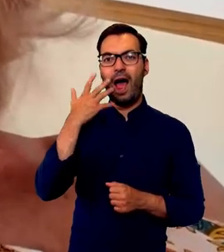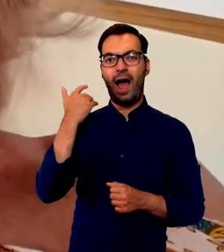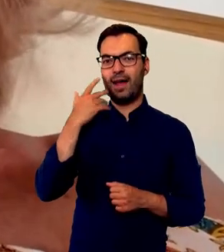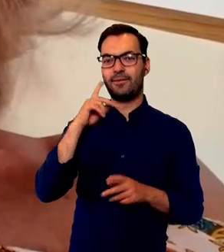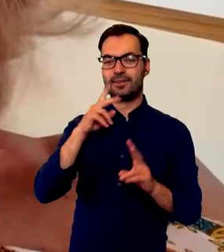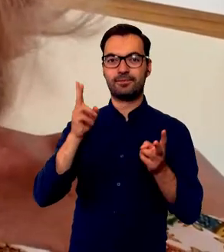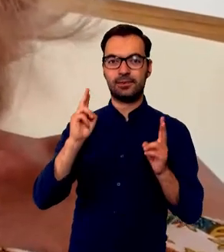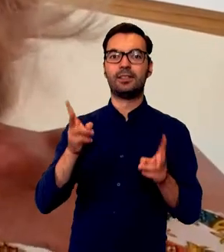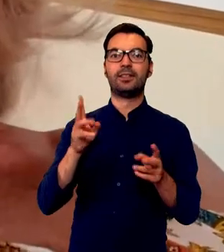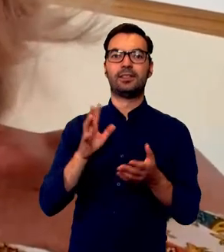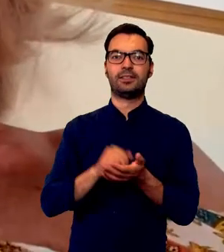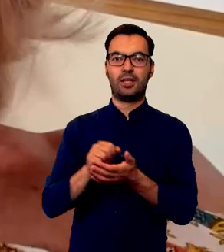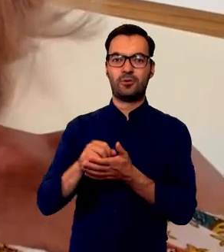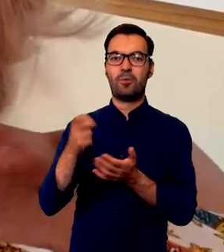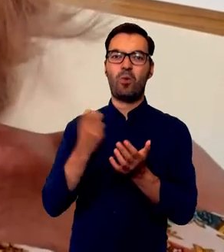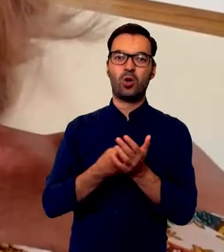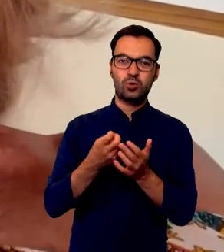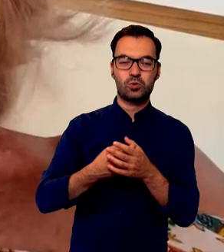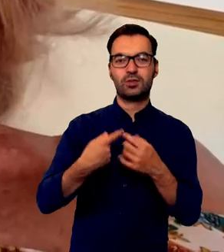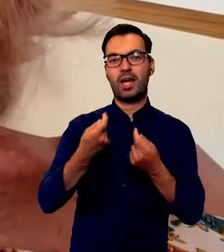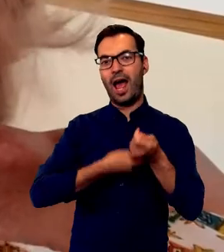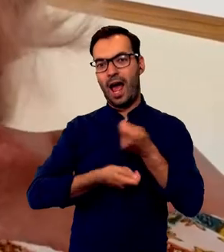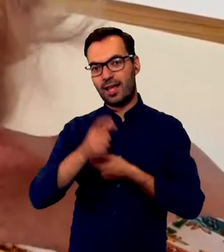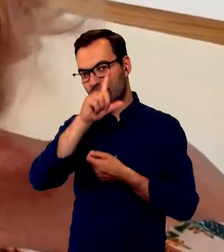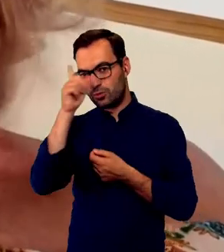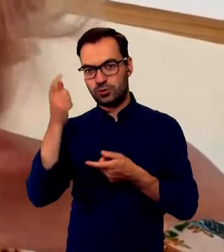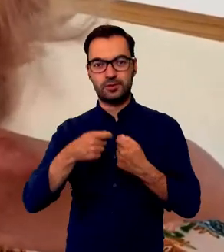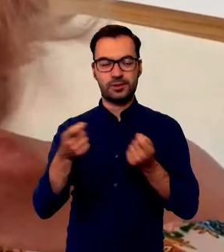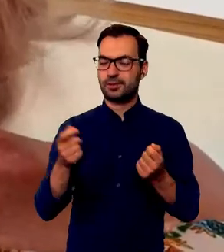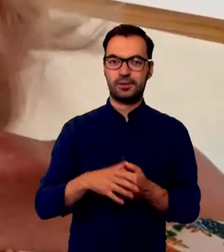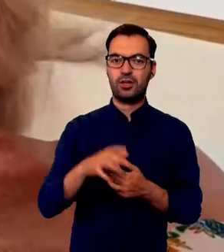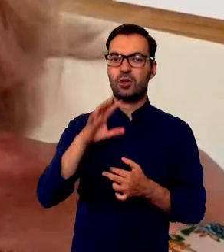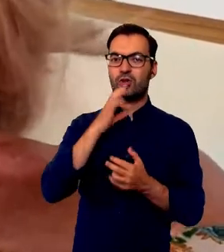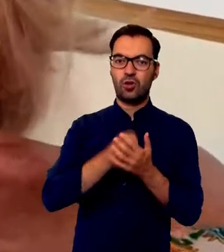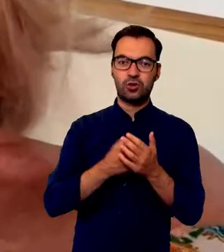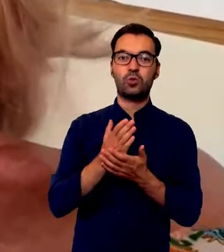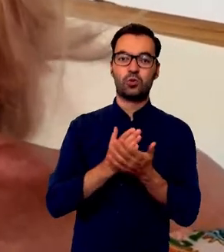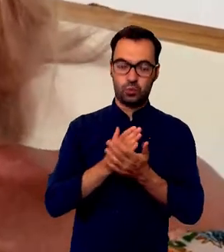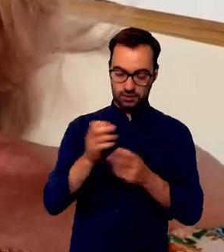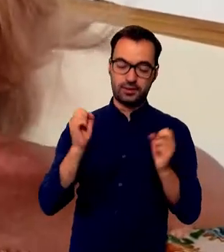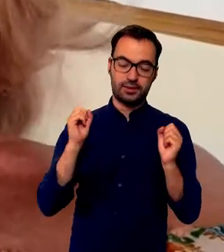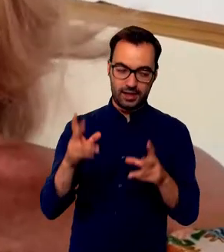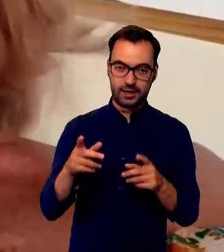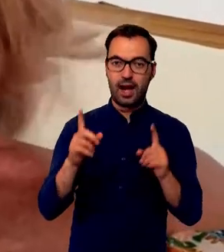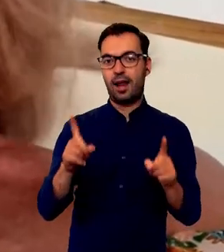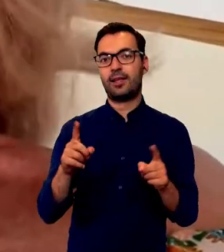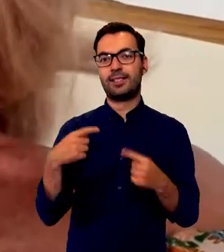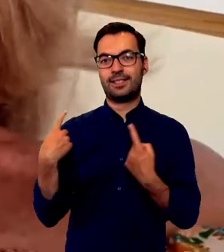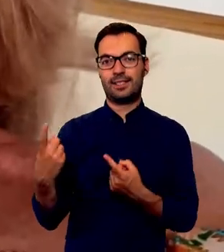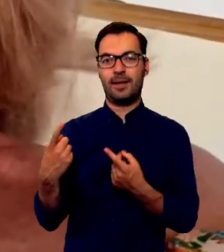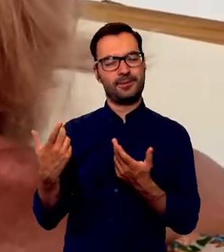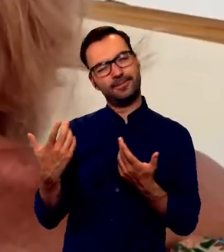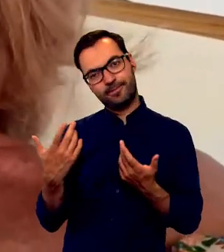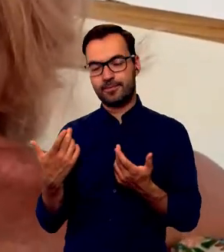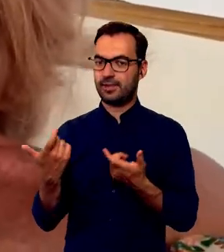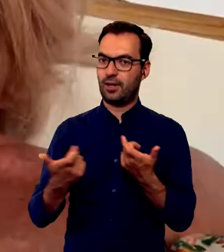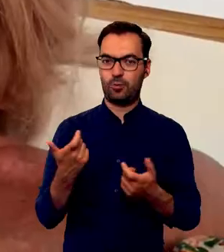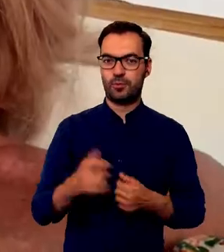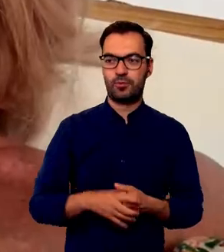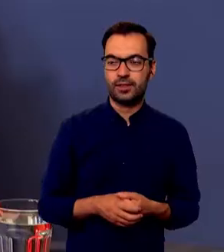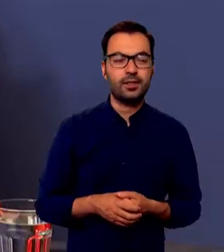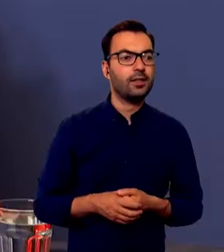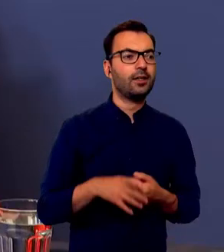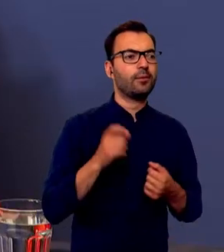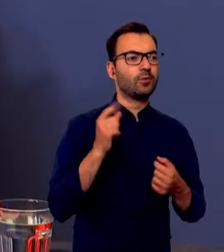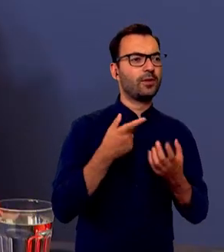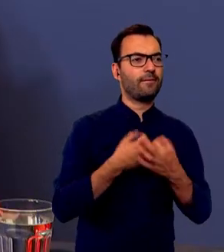się nierządem, handlem ludźmi i tego typu rzeczami. Korzystają z takich usług? Owszem, ale sami raczej się tym nie kalają. Jest